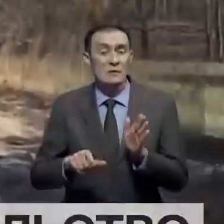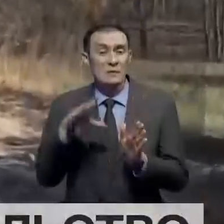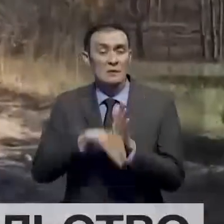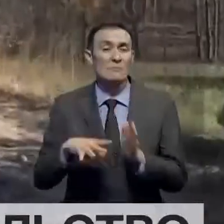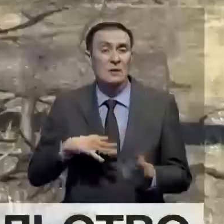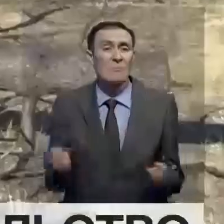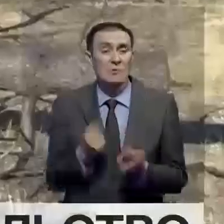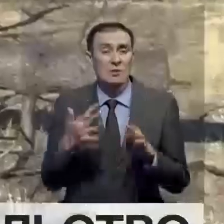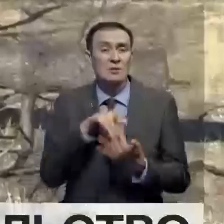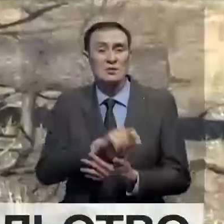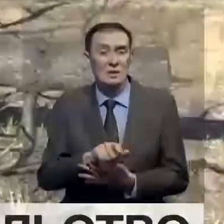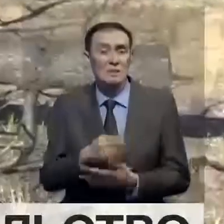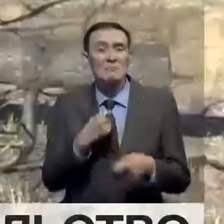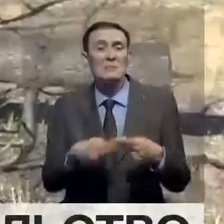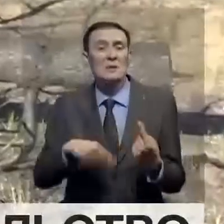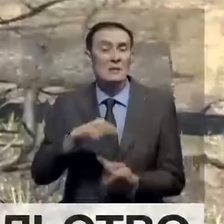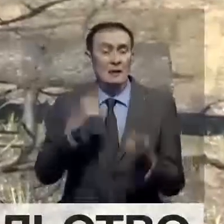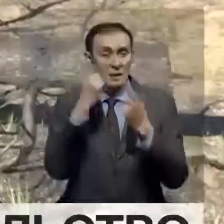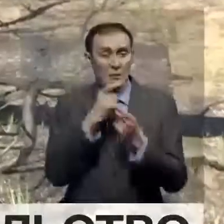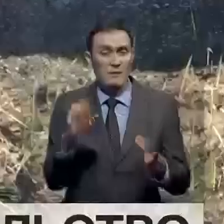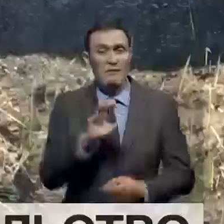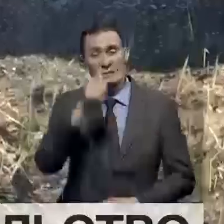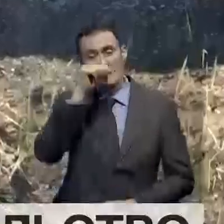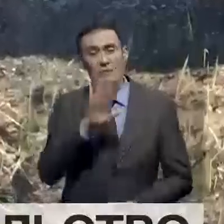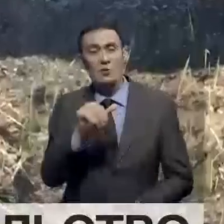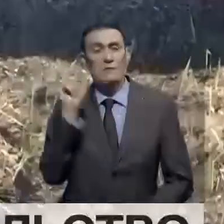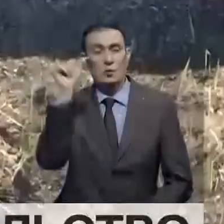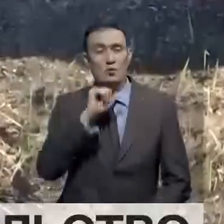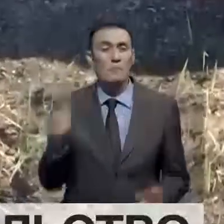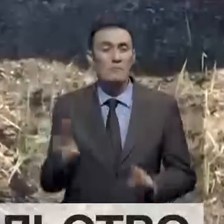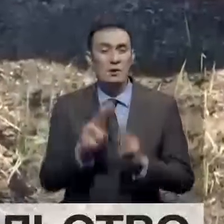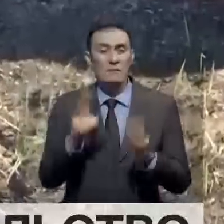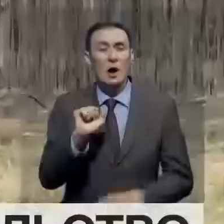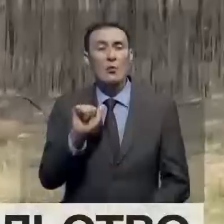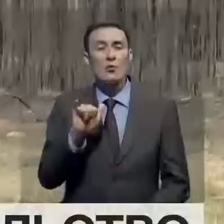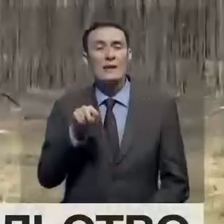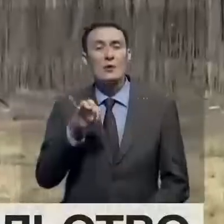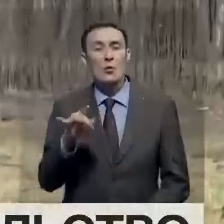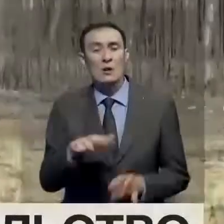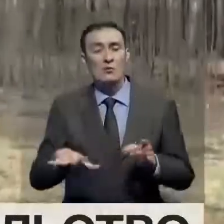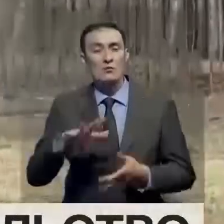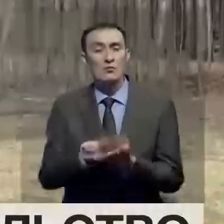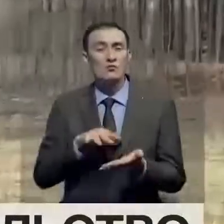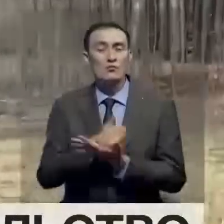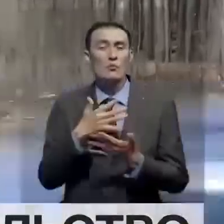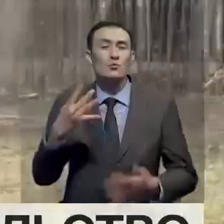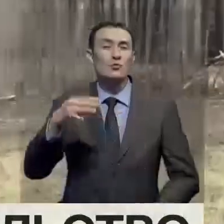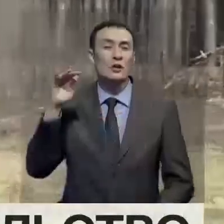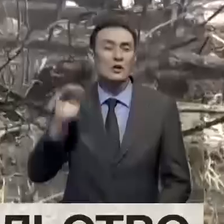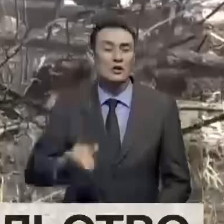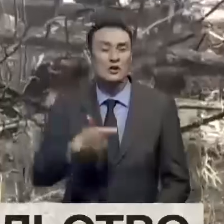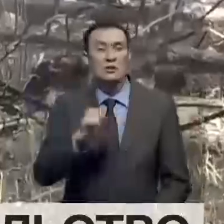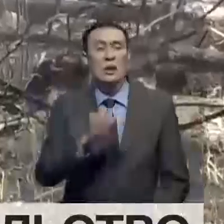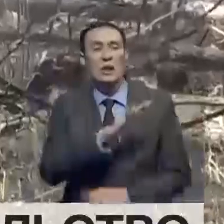них рядовые сельчане и предприниматели. Напомним, в сентябре прошлого года пожар в Уликульском районе уничтожил больше 40